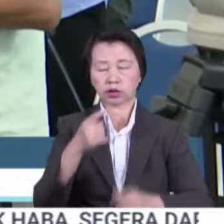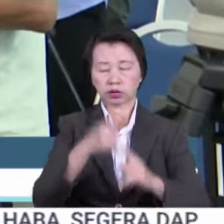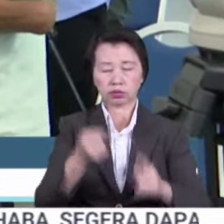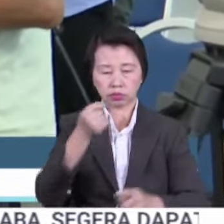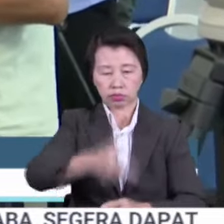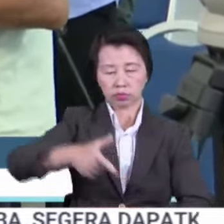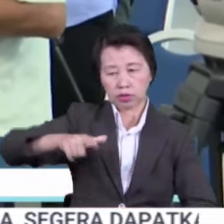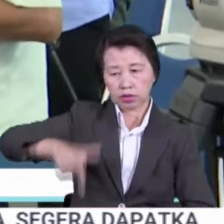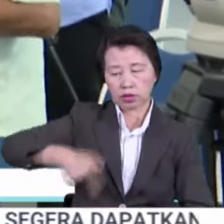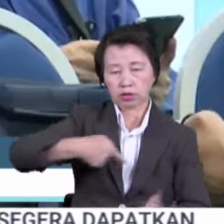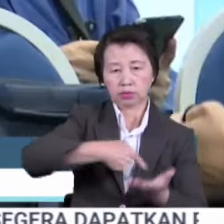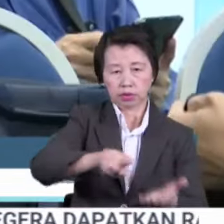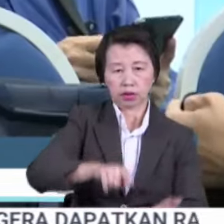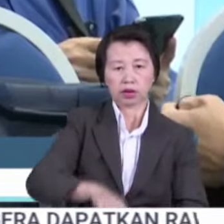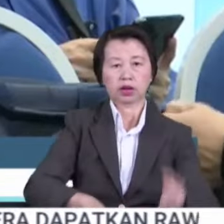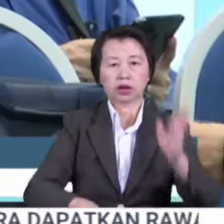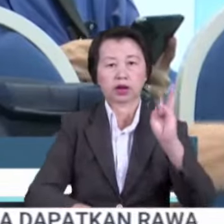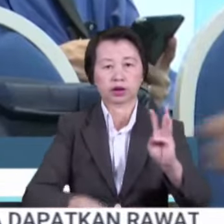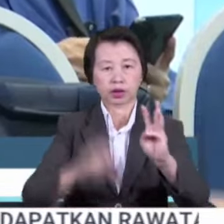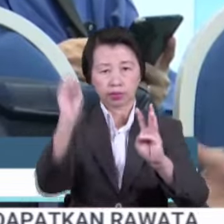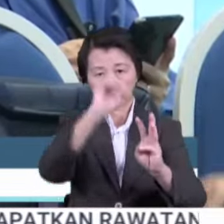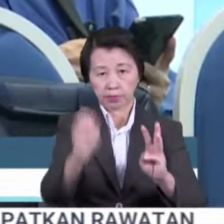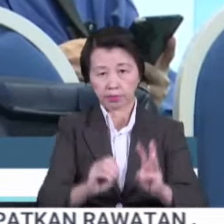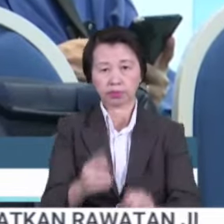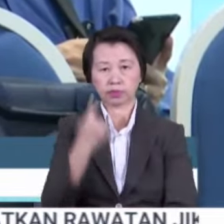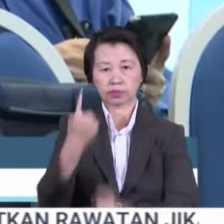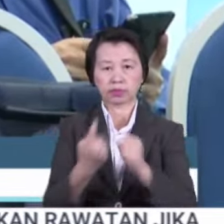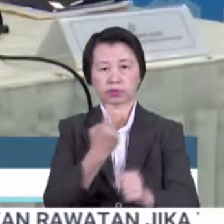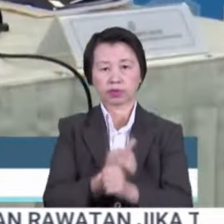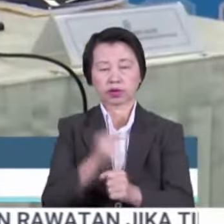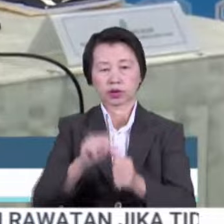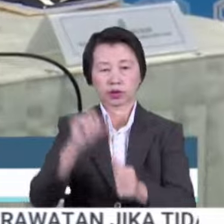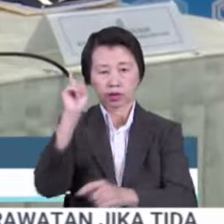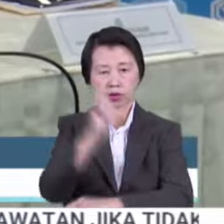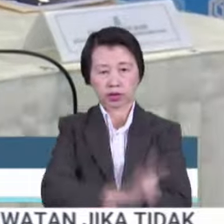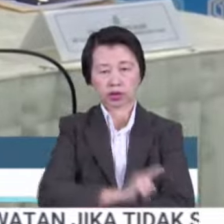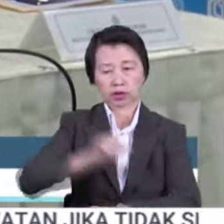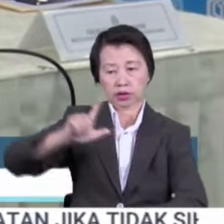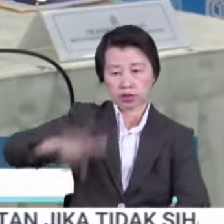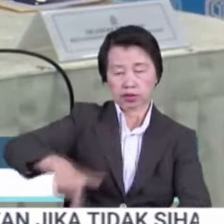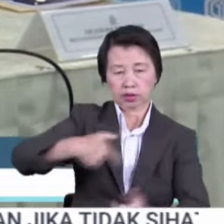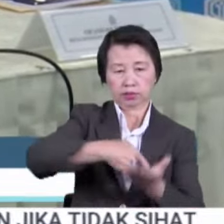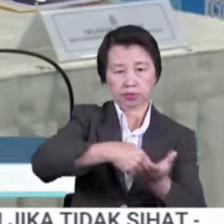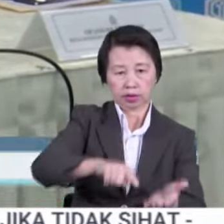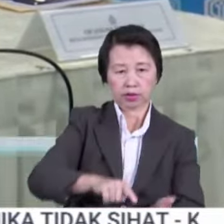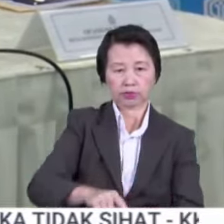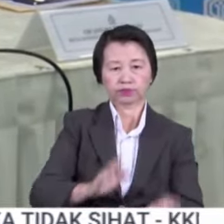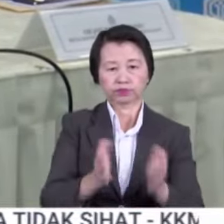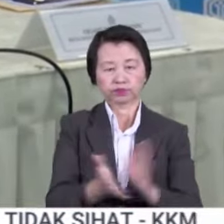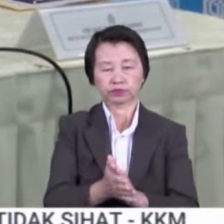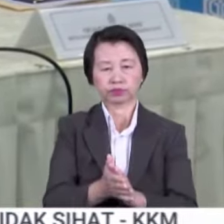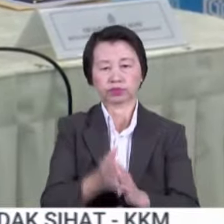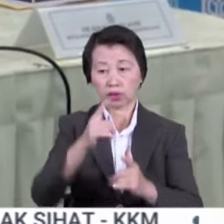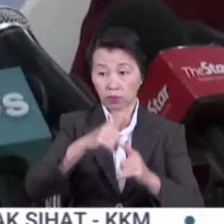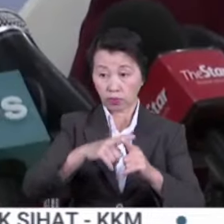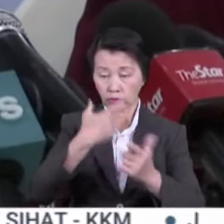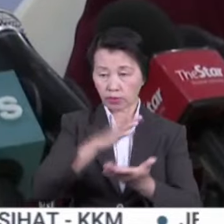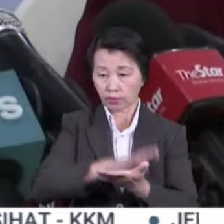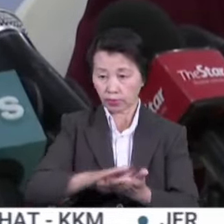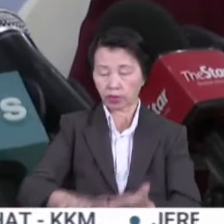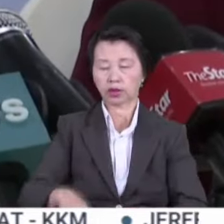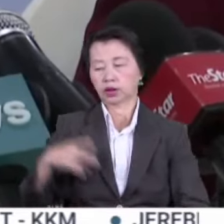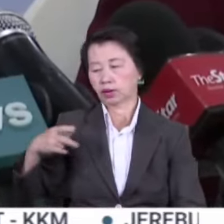caruman lewat bayar pada kadar 600 setahun atas setiap hari saruman lewat dibayar susulan bulan pemutihan